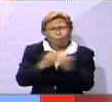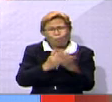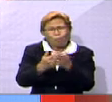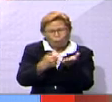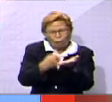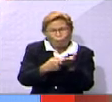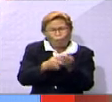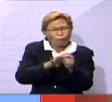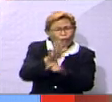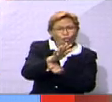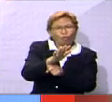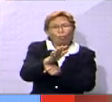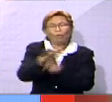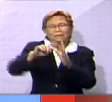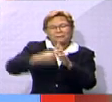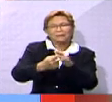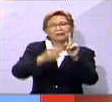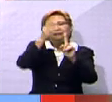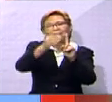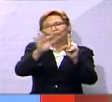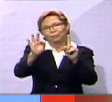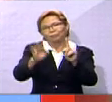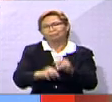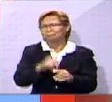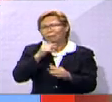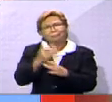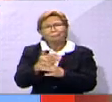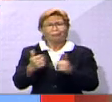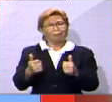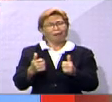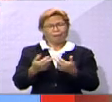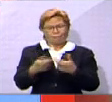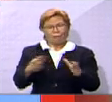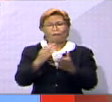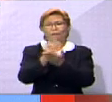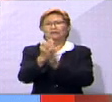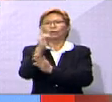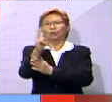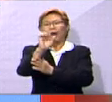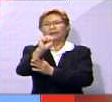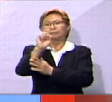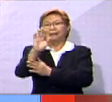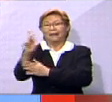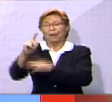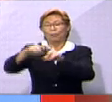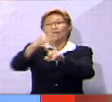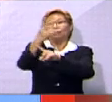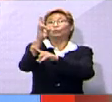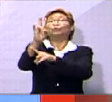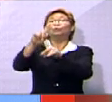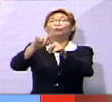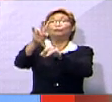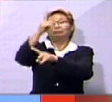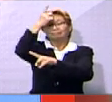tambang penuh telah dikenakan bermula 1 September lalu. Pada pelancaran fasa kedua MRT SBK Julai lalu, Perdana Menteri Datuk